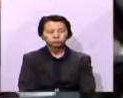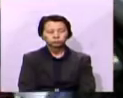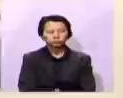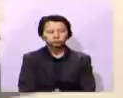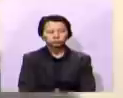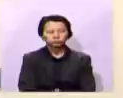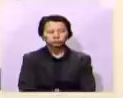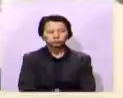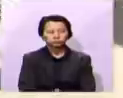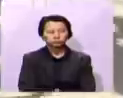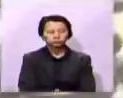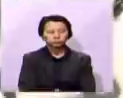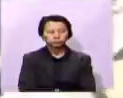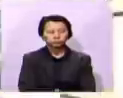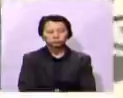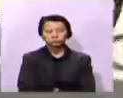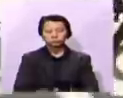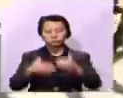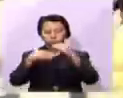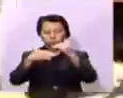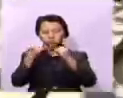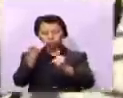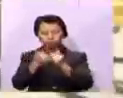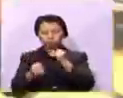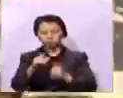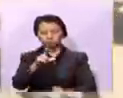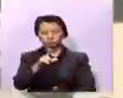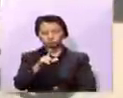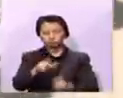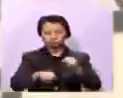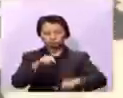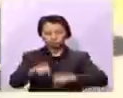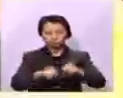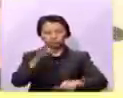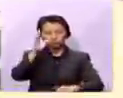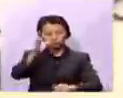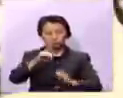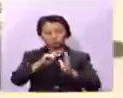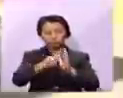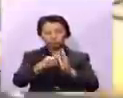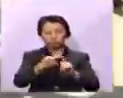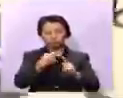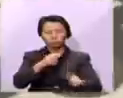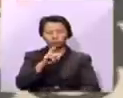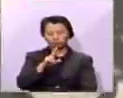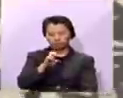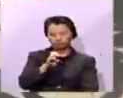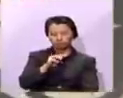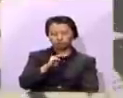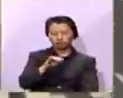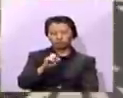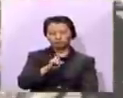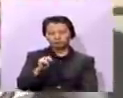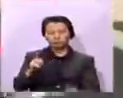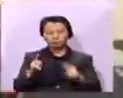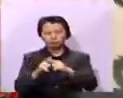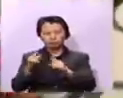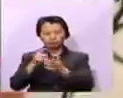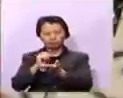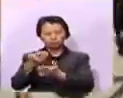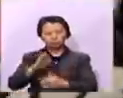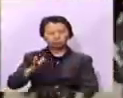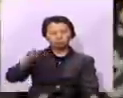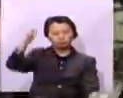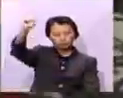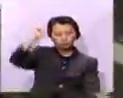contentissimo. Peringkat terakhir LTDL 2018 akan bermula dari Rembau menuju ke Dataran Merdeka di